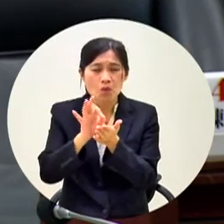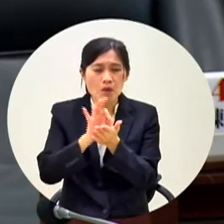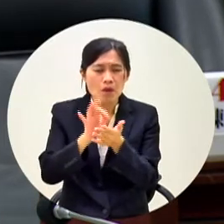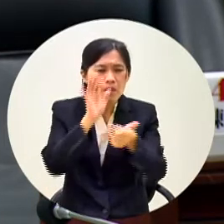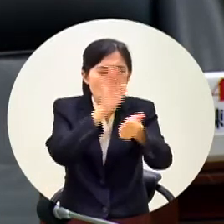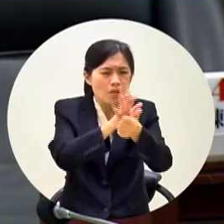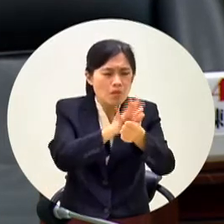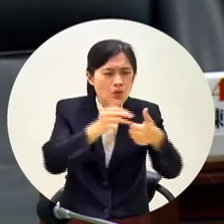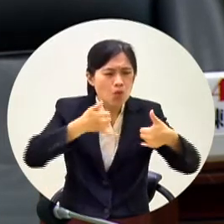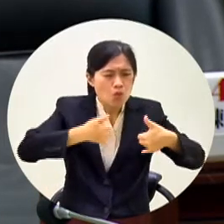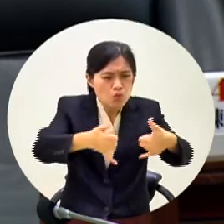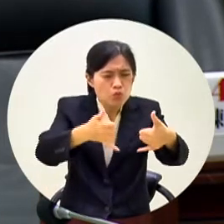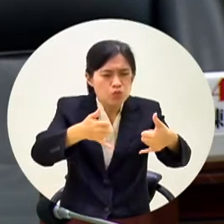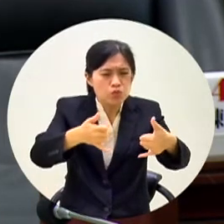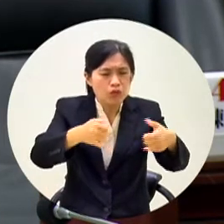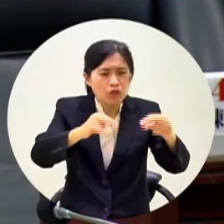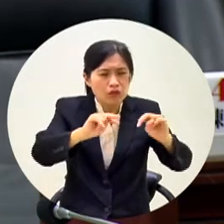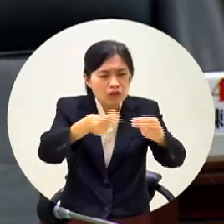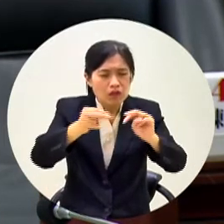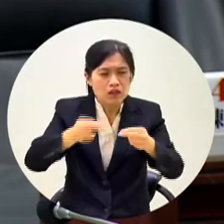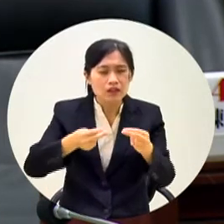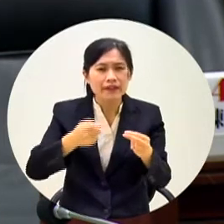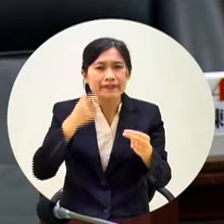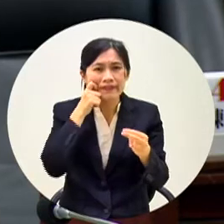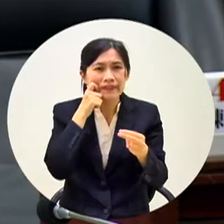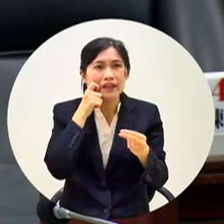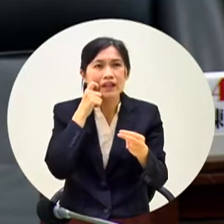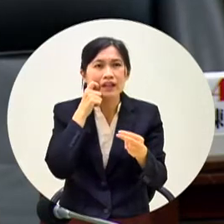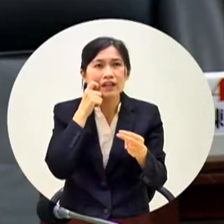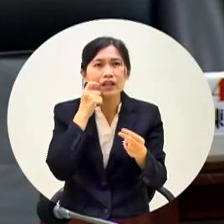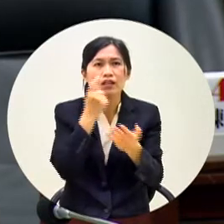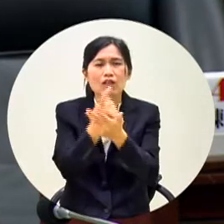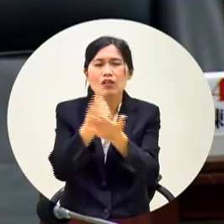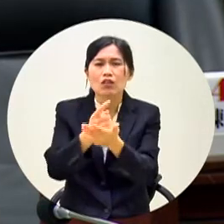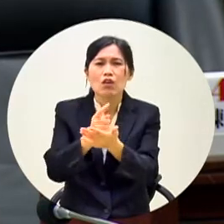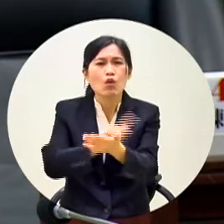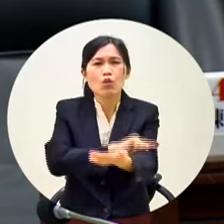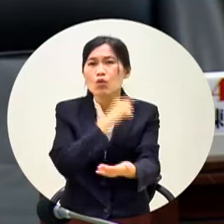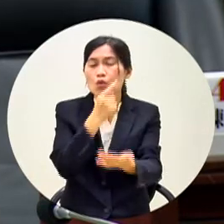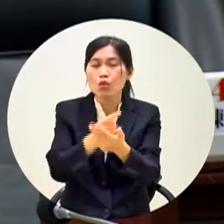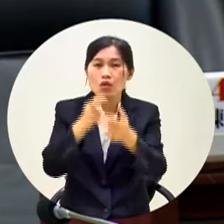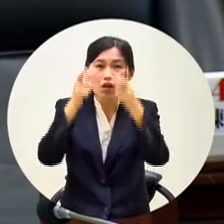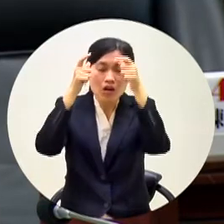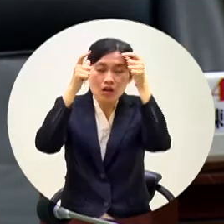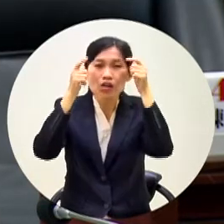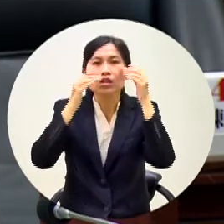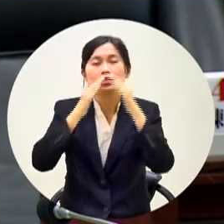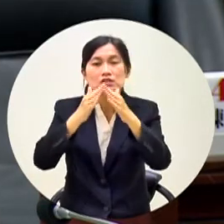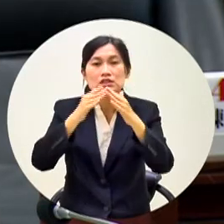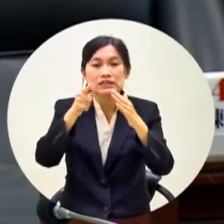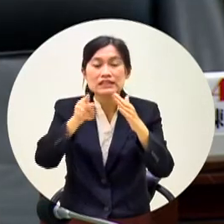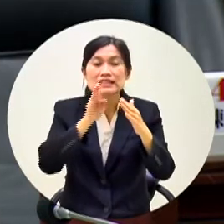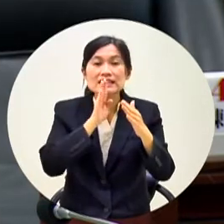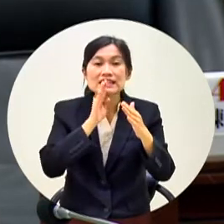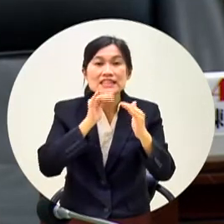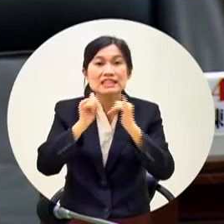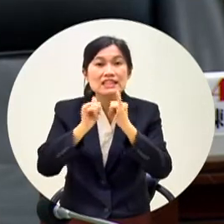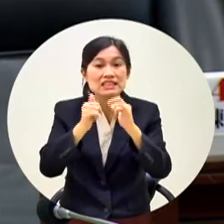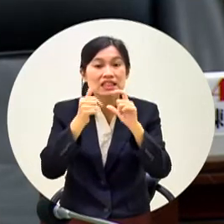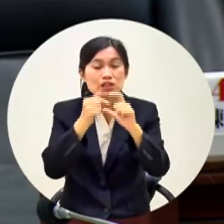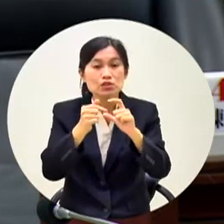这挂林务区嘛，莫讲林务啊，交迁啊，甚至规个高雄市。只要你社区型，人有开